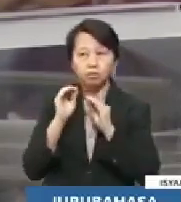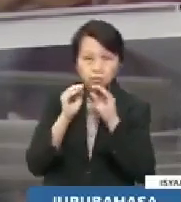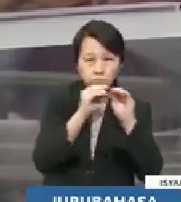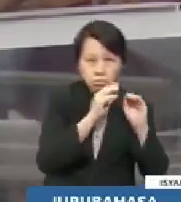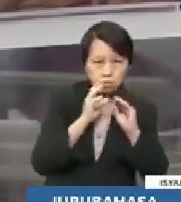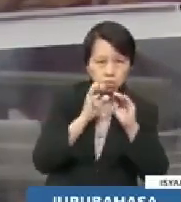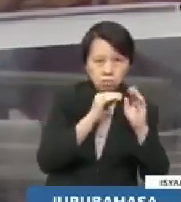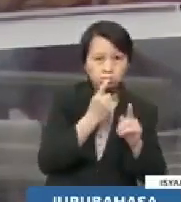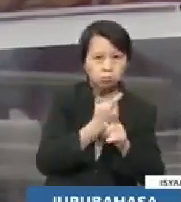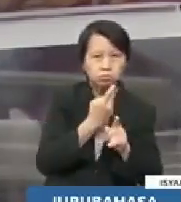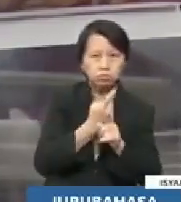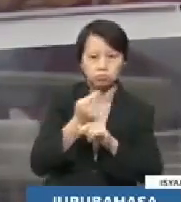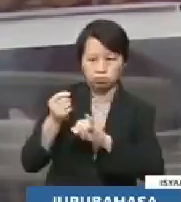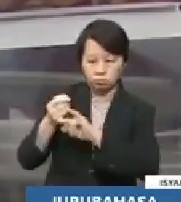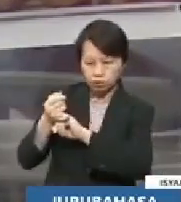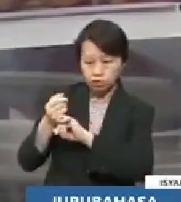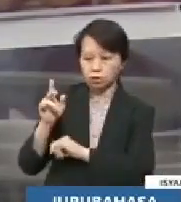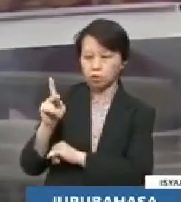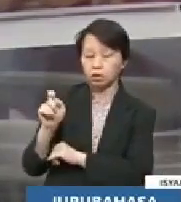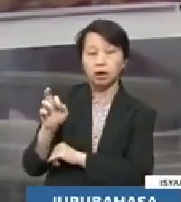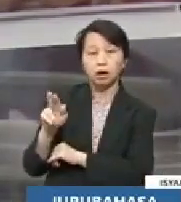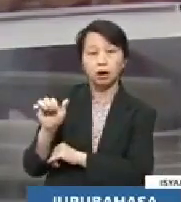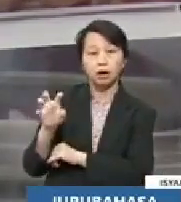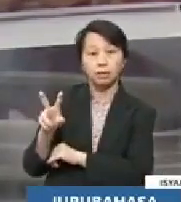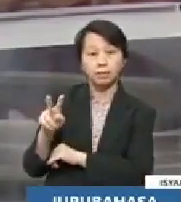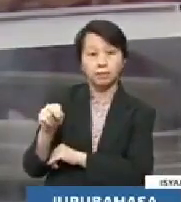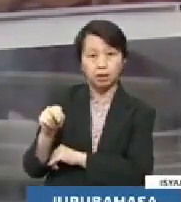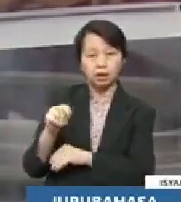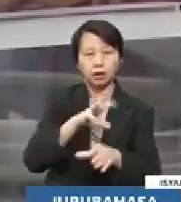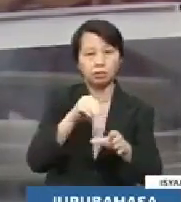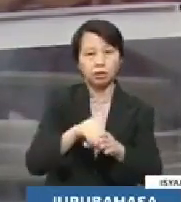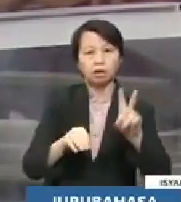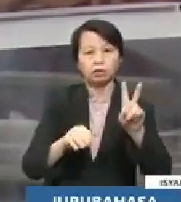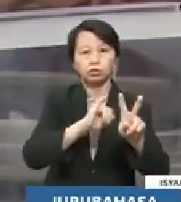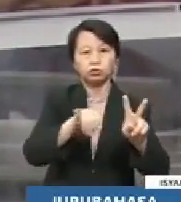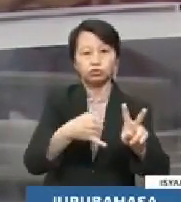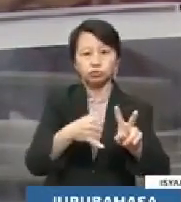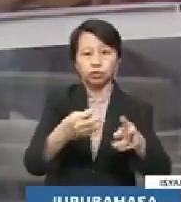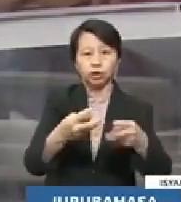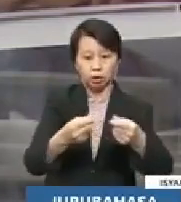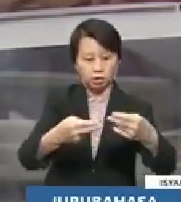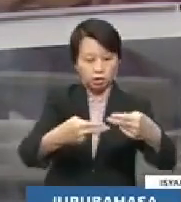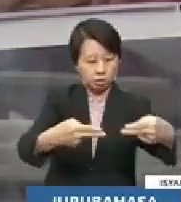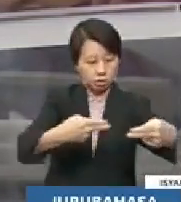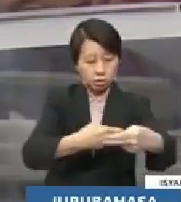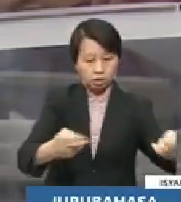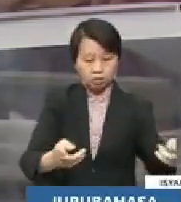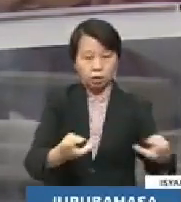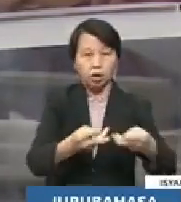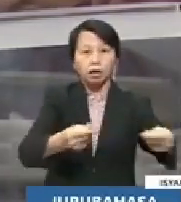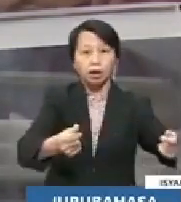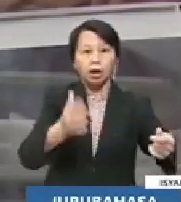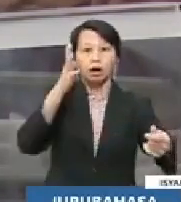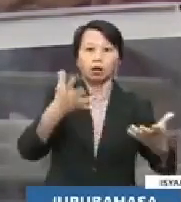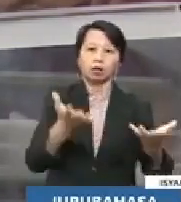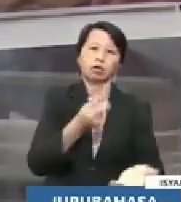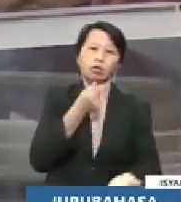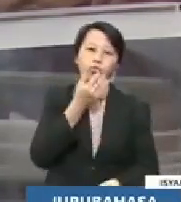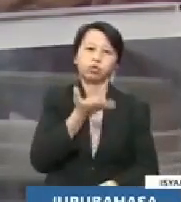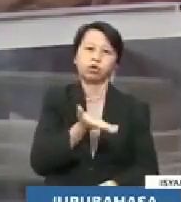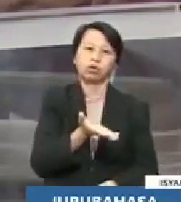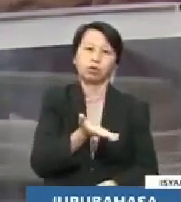Kinabalu ataupun di Sabah dimana ia melibatkan lebih daripada 2 juta hektar tanah yang akan digadai